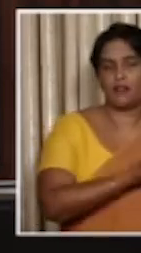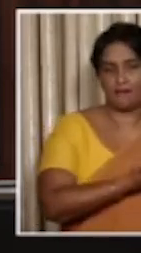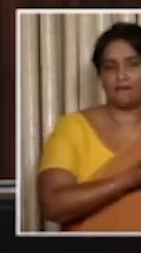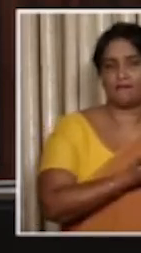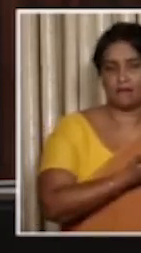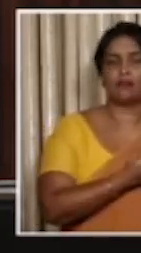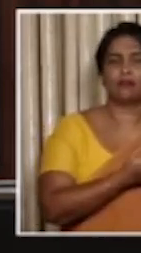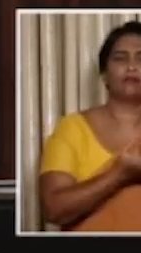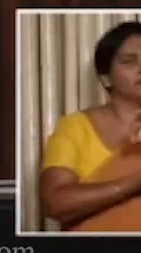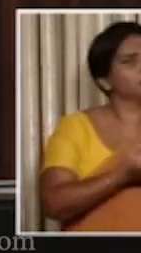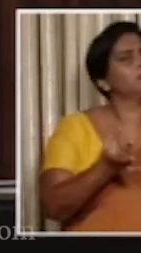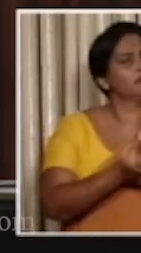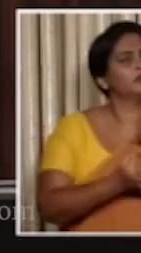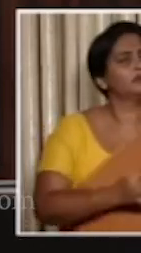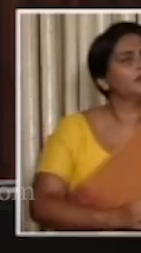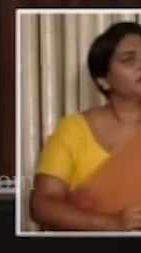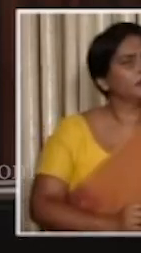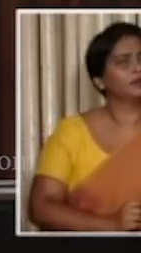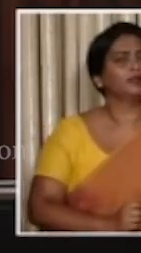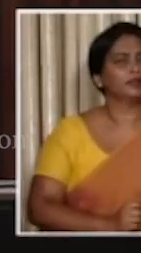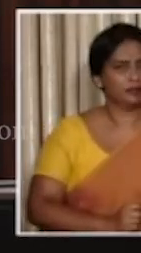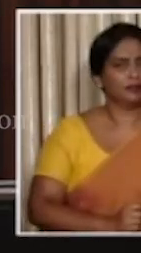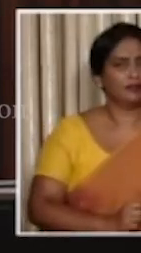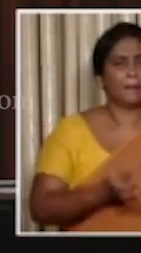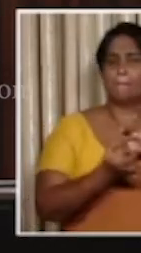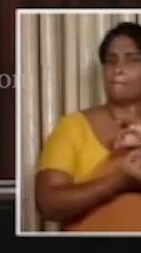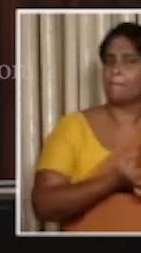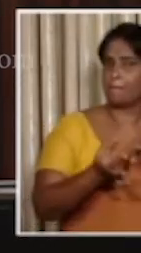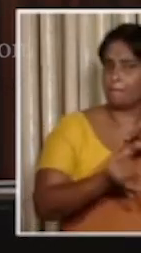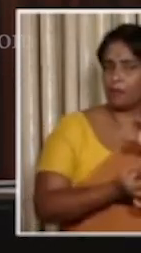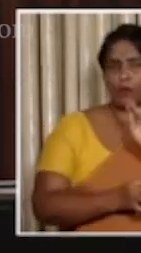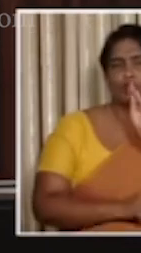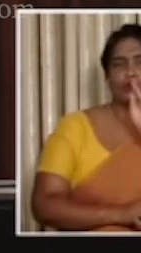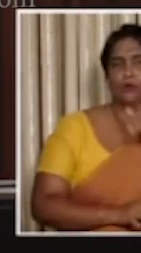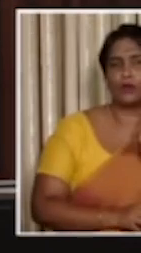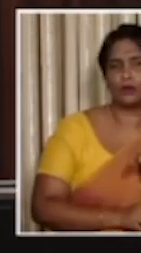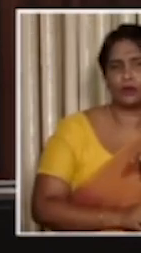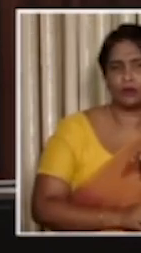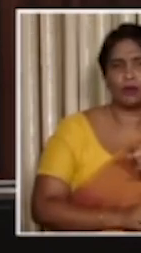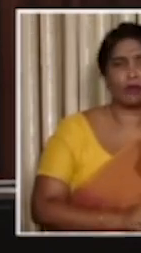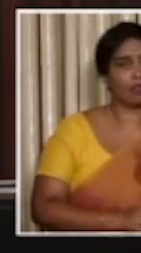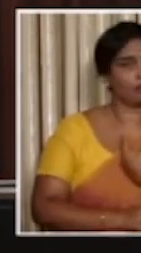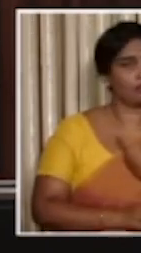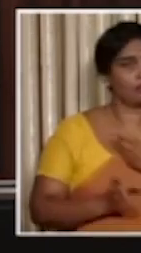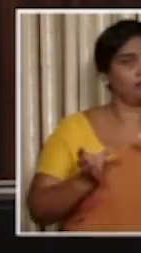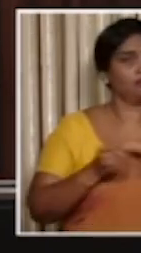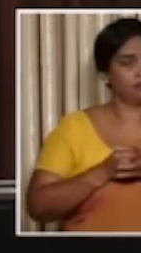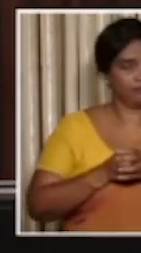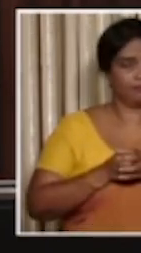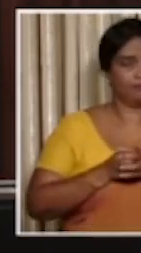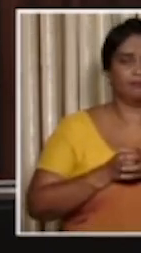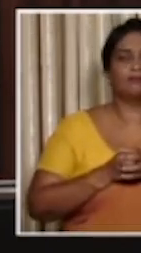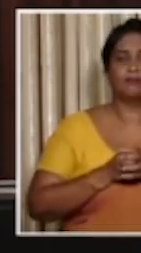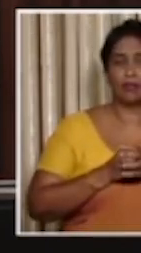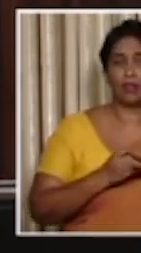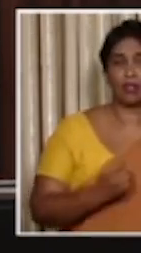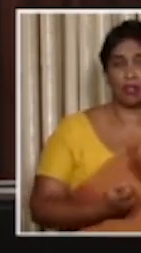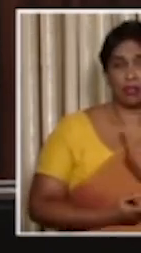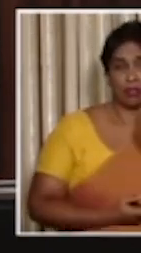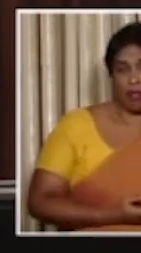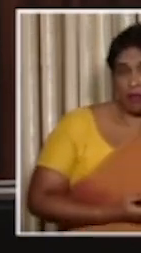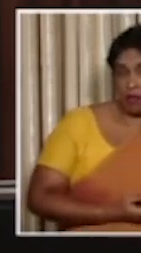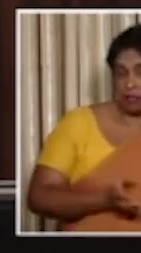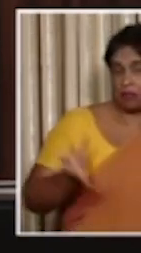ඒක ප්‍රජාතන්ත්‍රවාදී ස්වභාවයයි. ප්‍රජාතන්ත්‍රවාදී යනු තනි පක්ෂයක් වටා තනි මතයක්